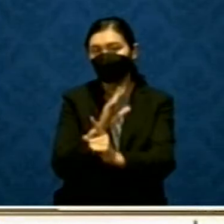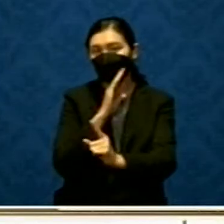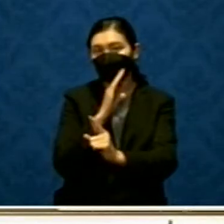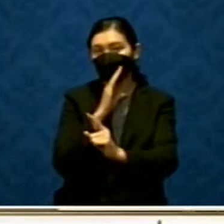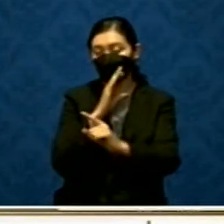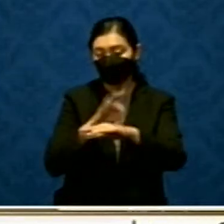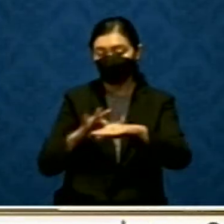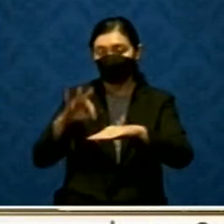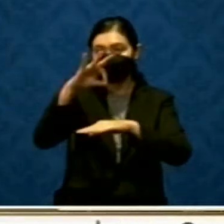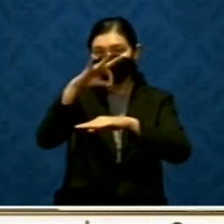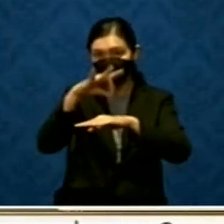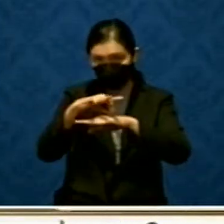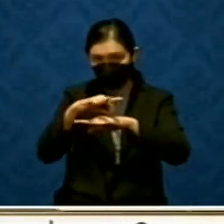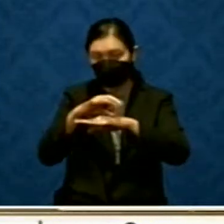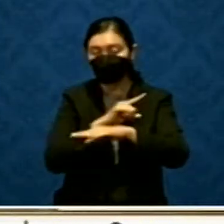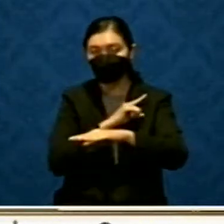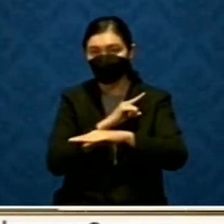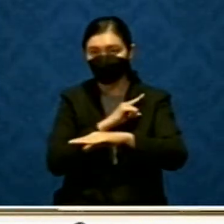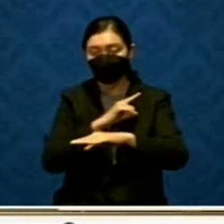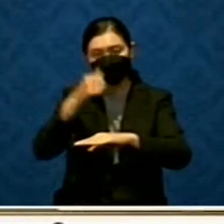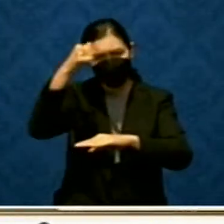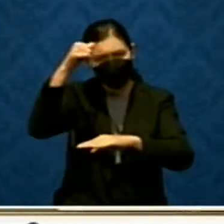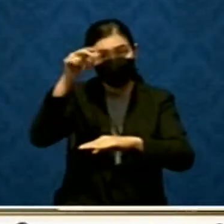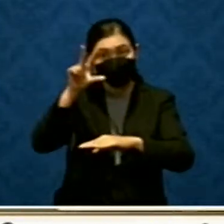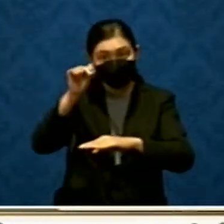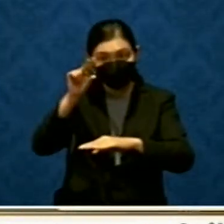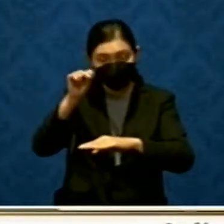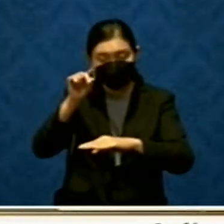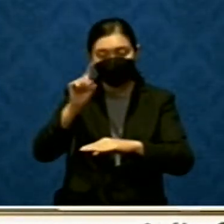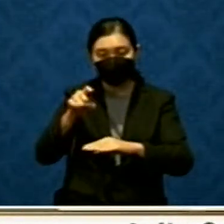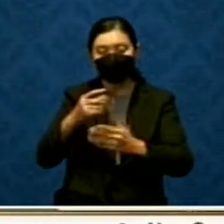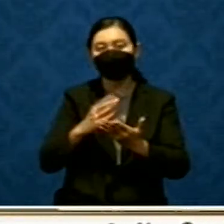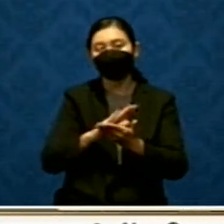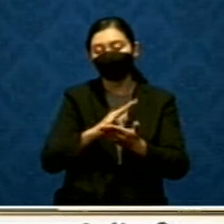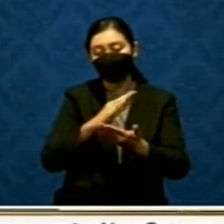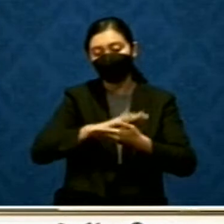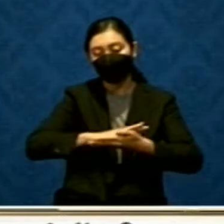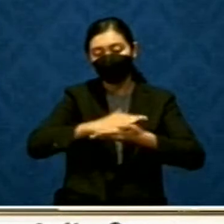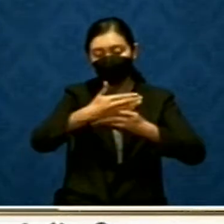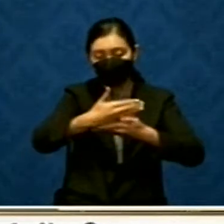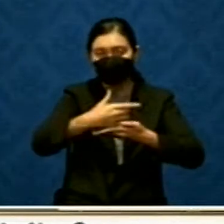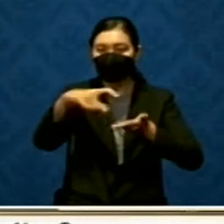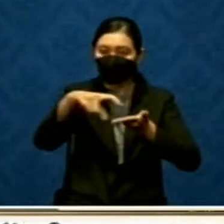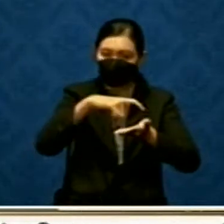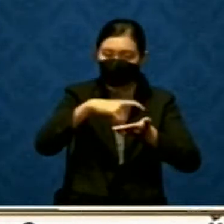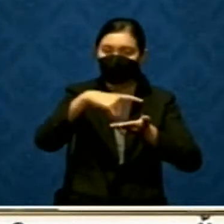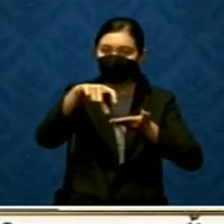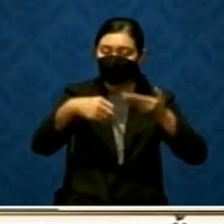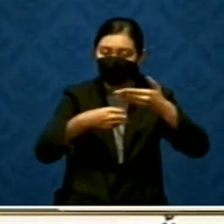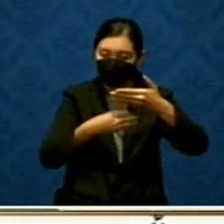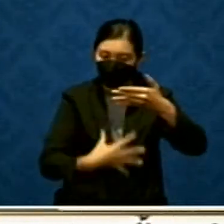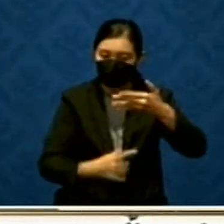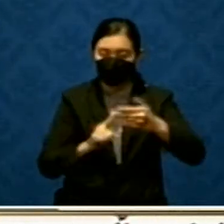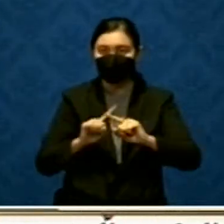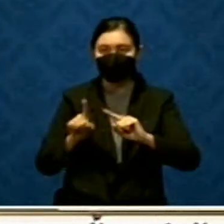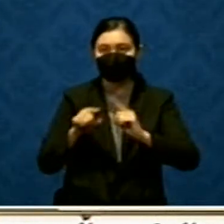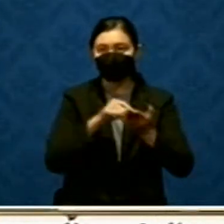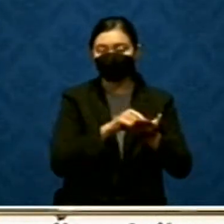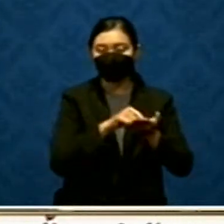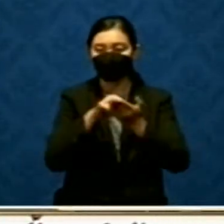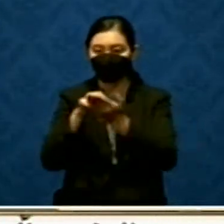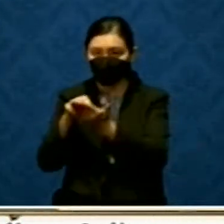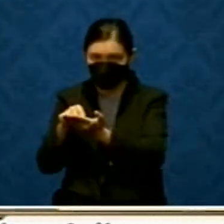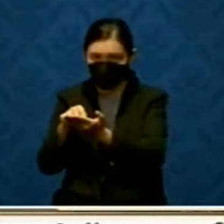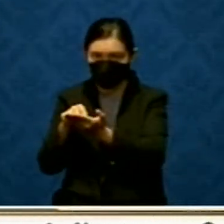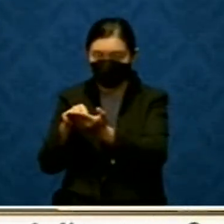นั้นนะครับภายใน30วันซึ่งก็ได้แจ้งไปเรียบร้อยนะครับแล้วก็มีเอกสารหลักฐานต่างๆนี่ปร